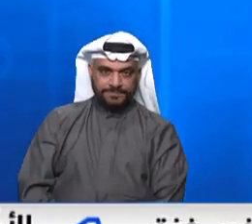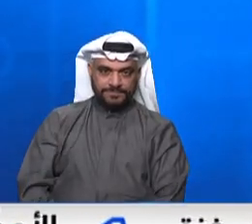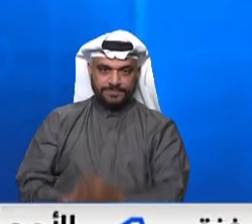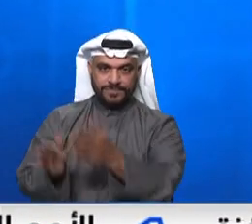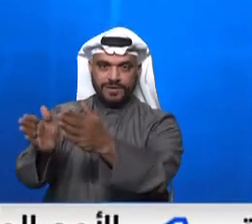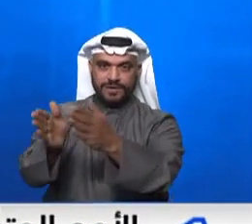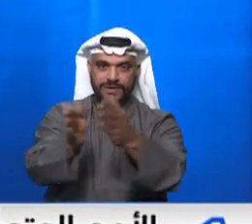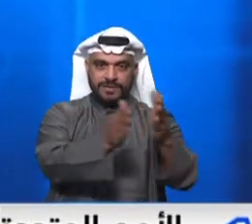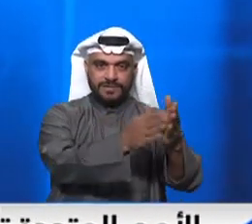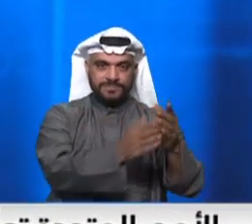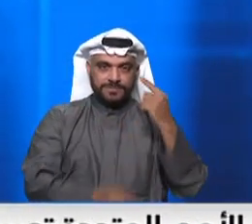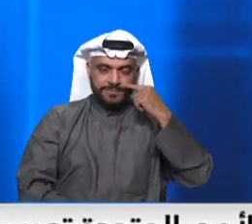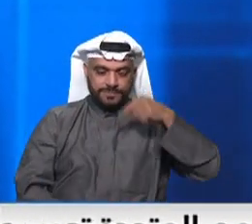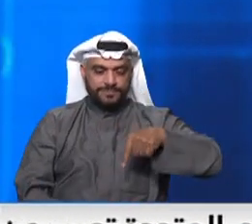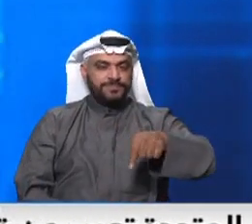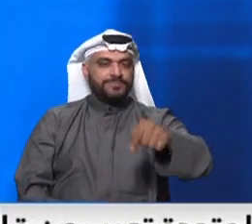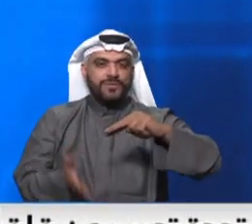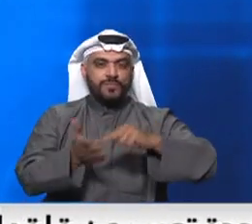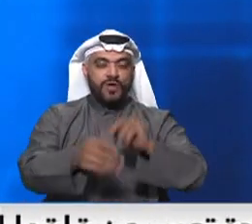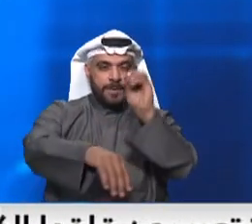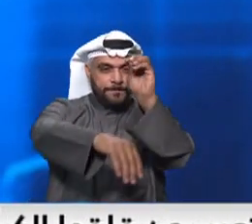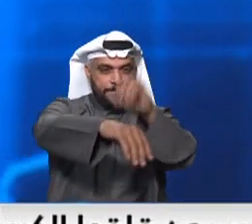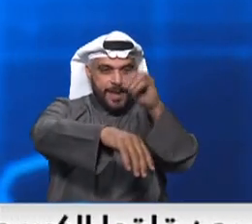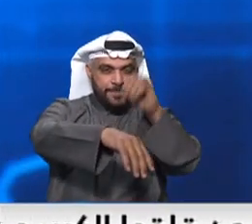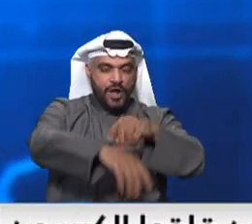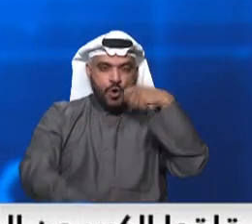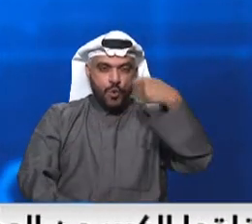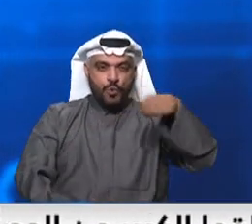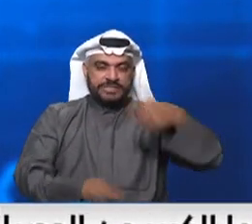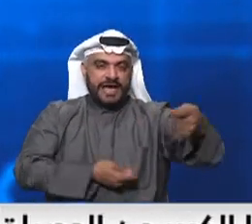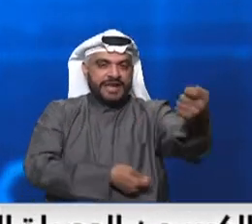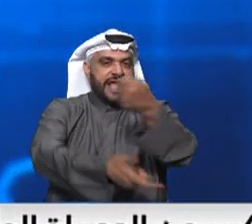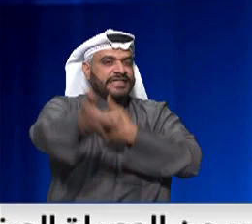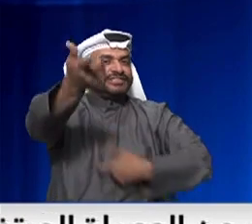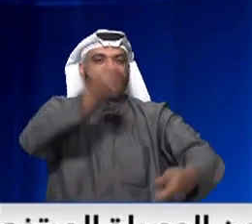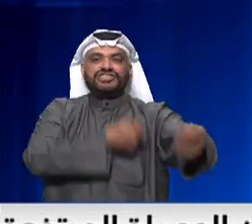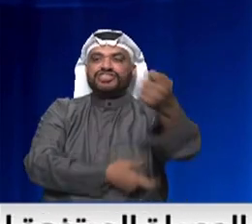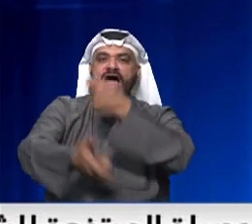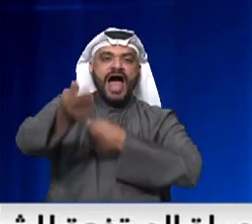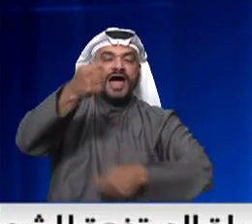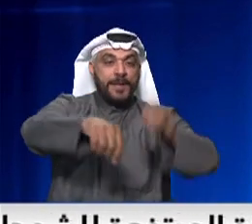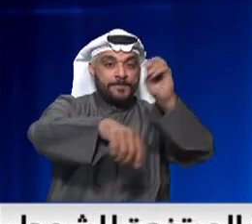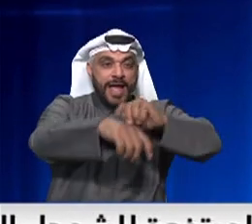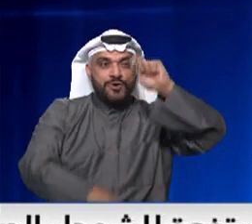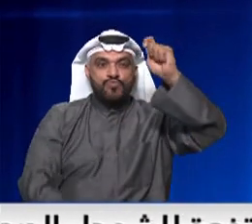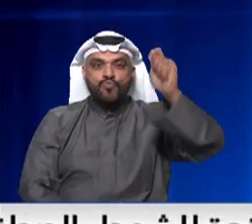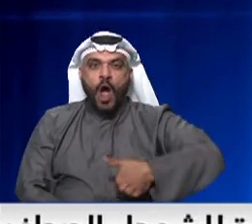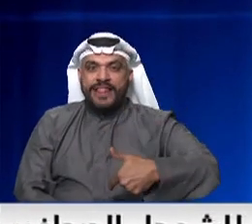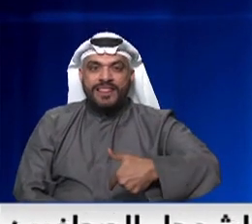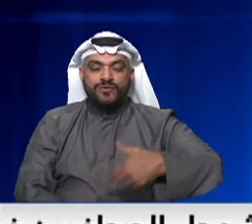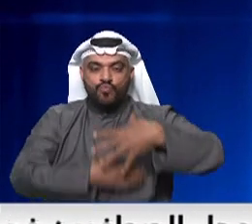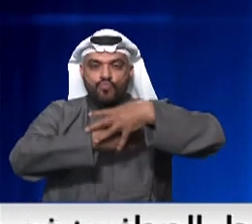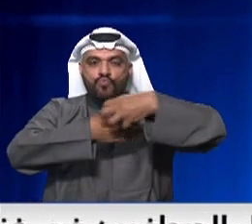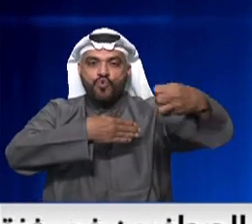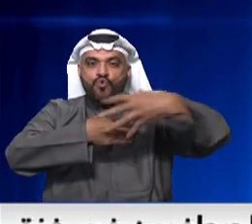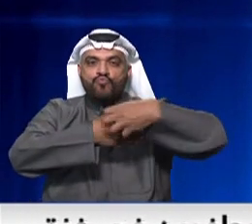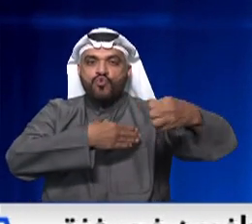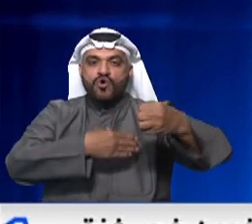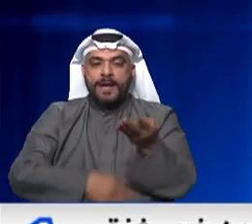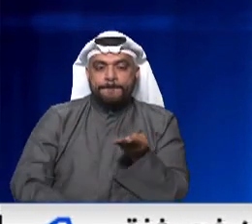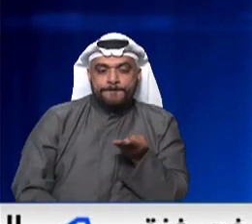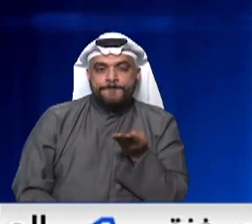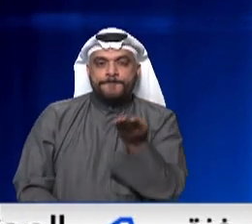دعت الهيئه العامه للقوى العامله ووزاره التجاره والصناعه اليوم المواطنين للدفع عن طريق الكت في